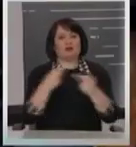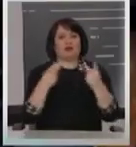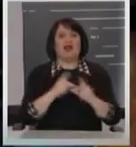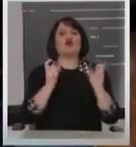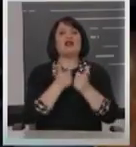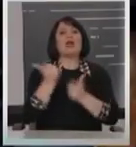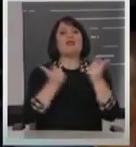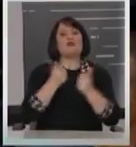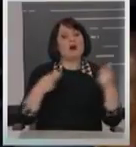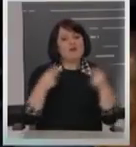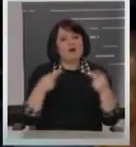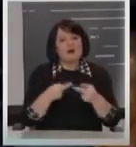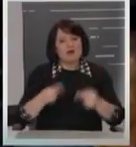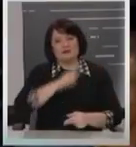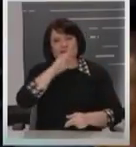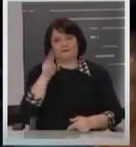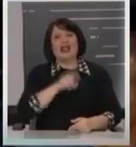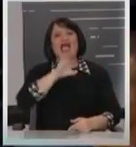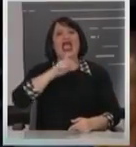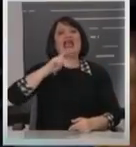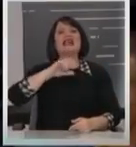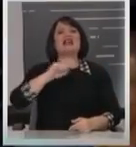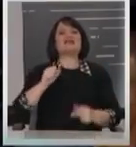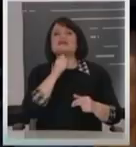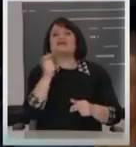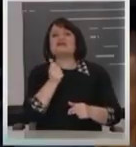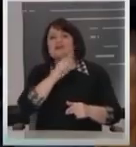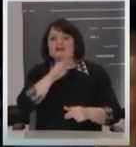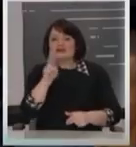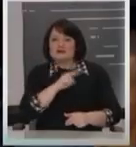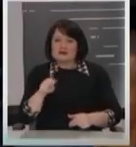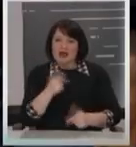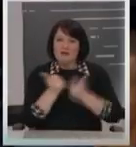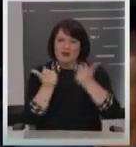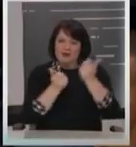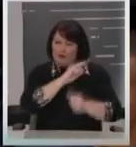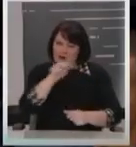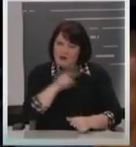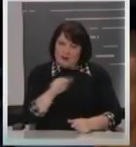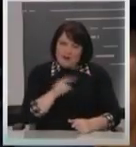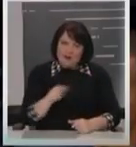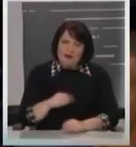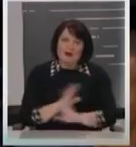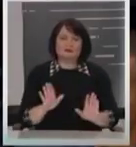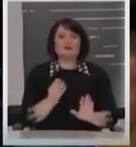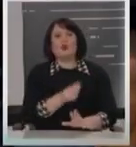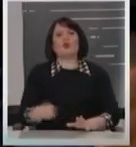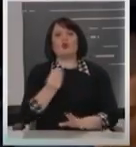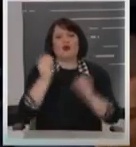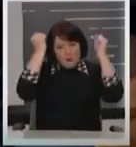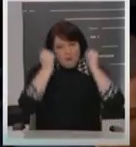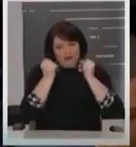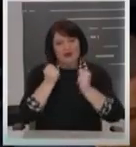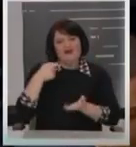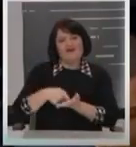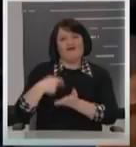οικογενειακά επιδόματα, κατάργηση του ΕΚΑΣ, κατάργηση πολλών επιδομάτων και πρόσφατες επιβαρύνσεις